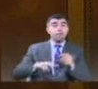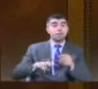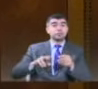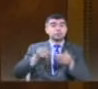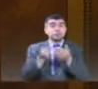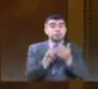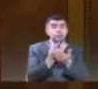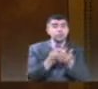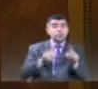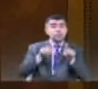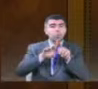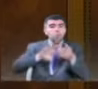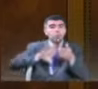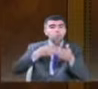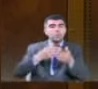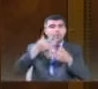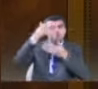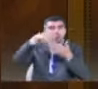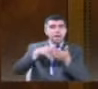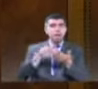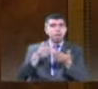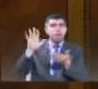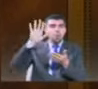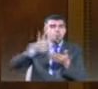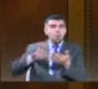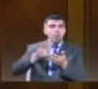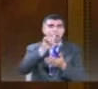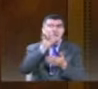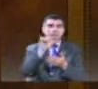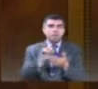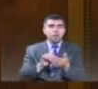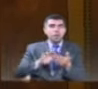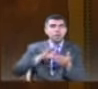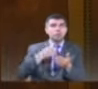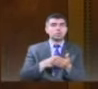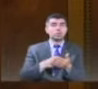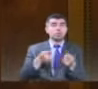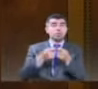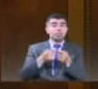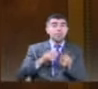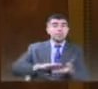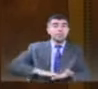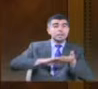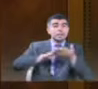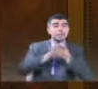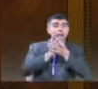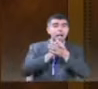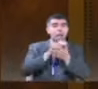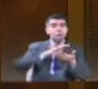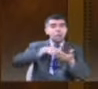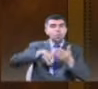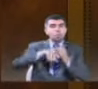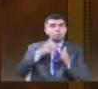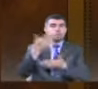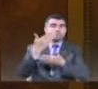الذي تطلع به بلادنا على المستوى الأوروبي المتوسطي والأفريقي من خلال التعاون الإيجابي بين المغرب وهذه